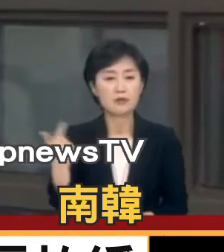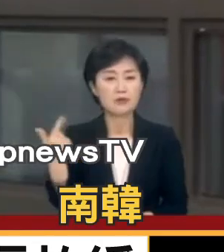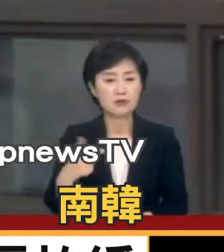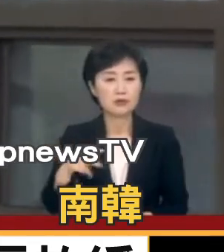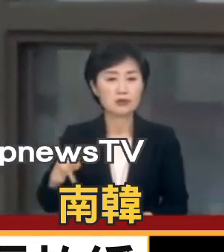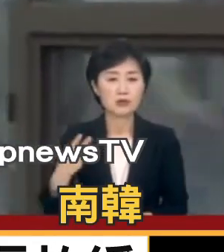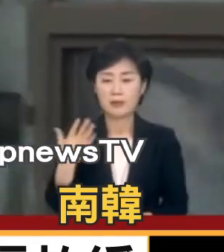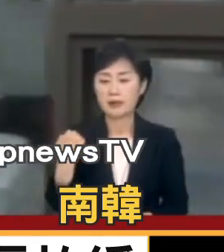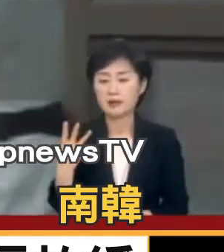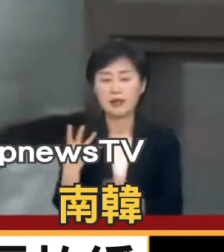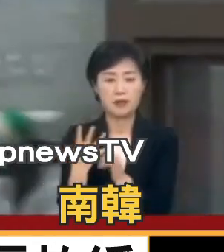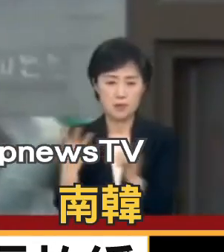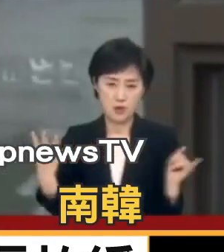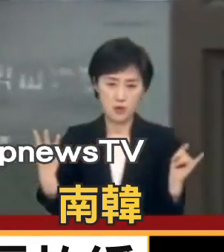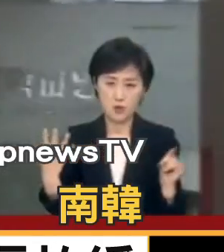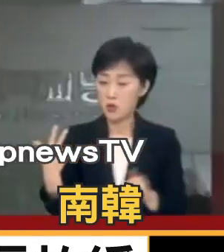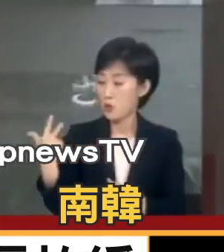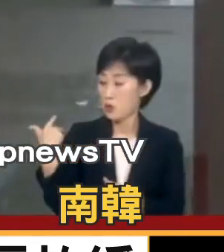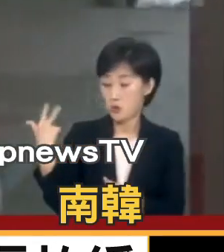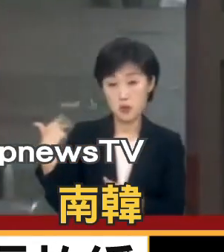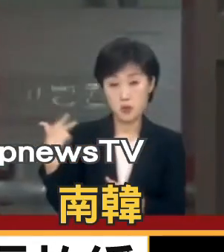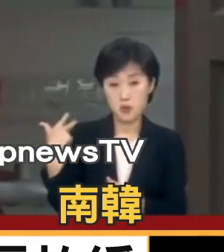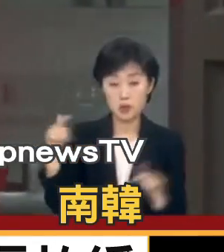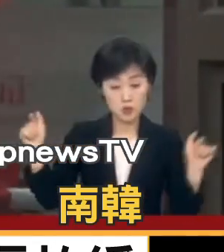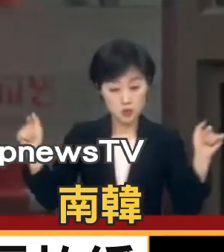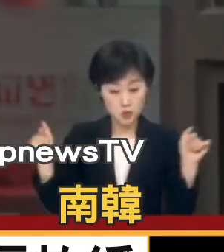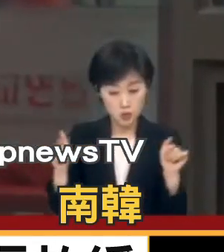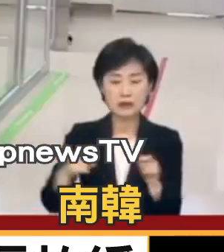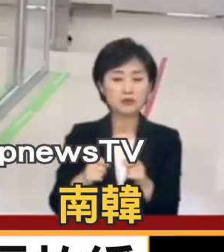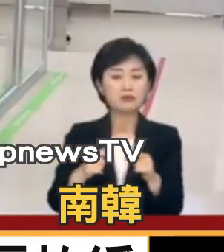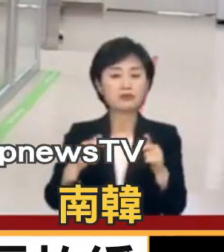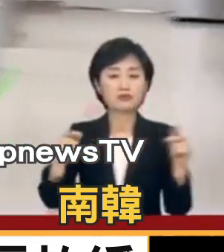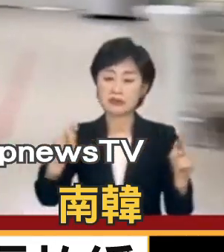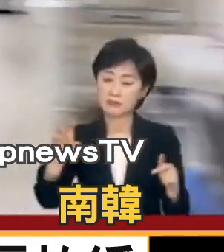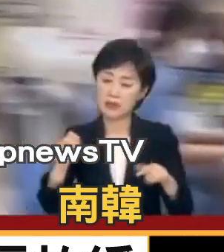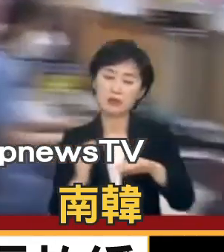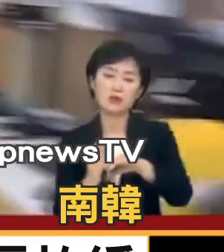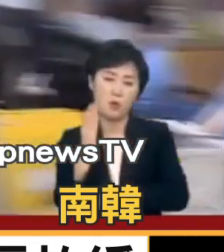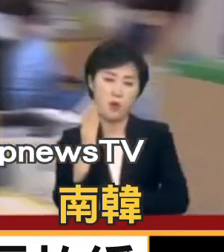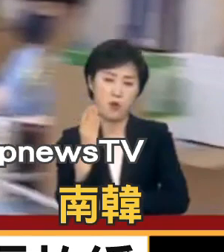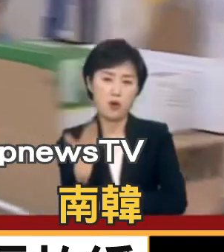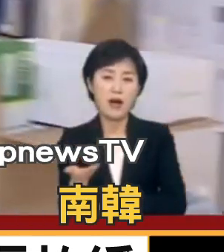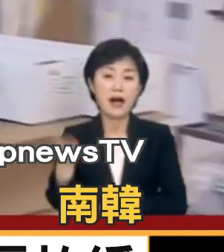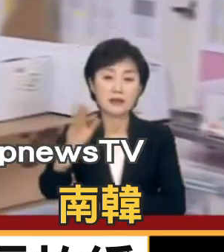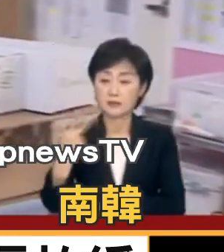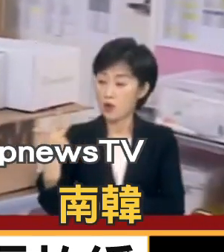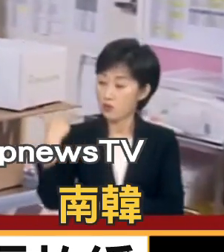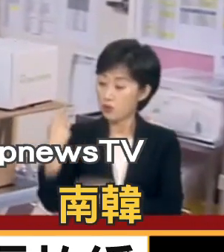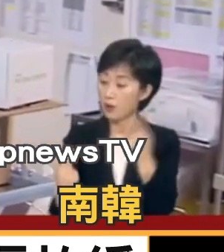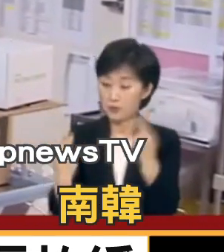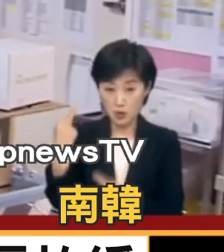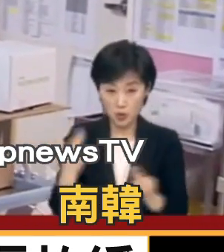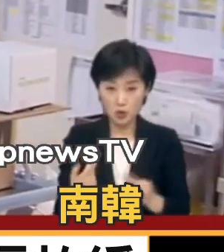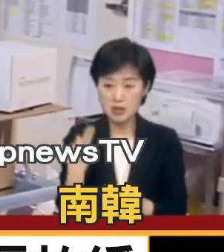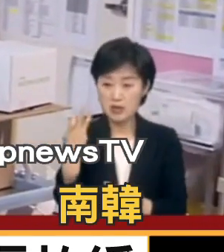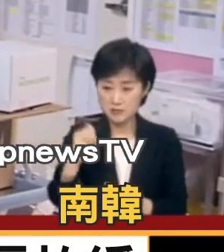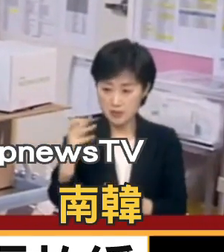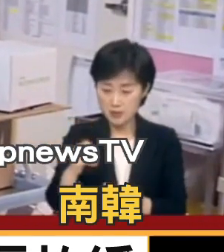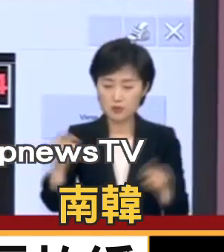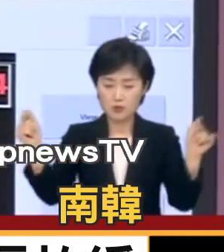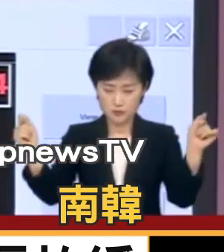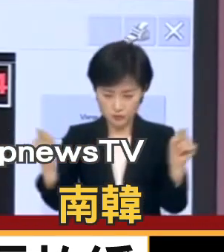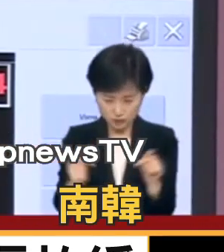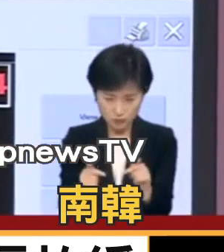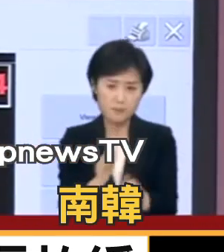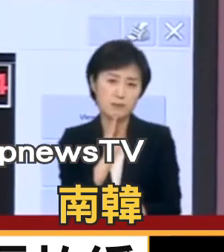诊，虽然病例数还是一样多，但增幅已经放缓。南韩防疫当局观测认为，暂时不会